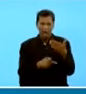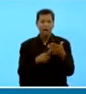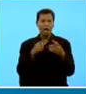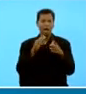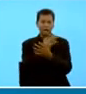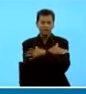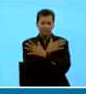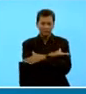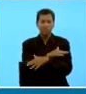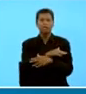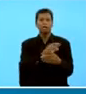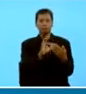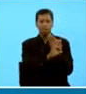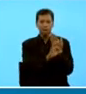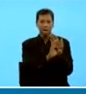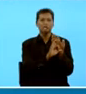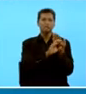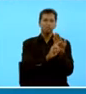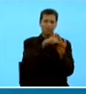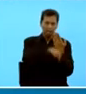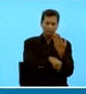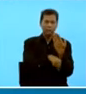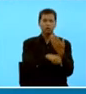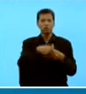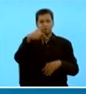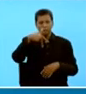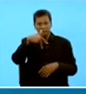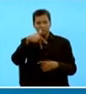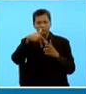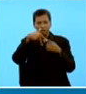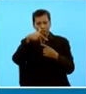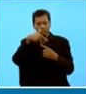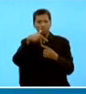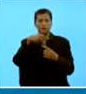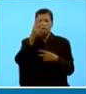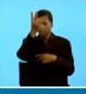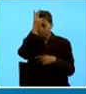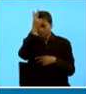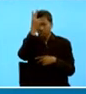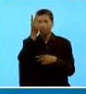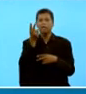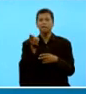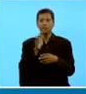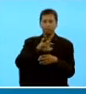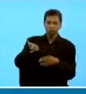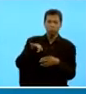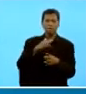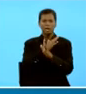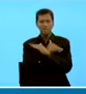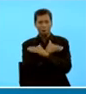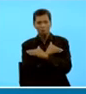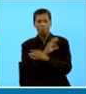Tengah, Aceh, Sumatera Selatan, Sulawesi Selatan, Kalimantan Timur, Riau,